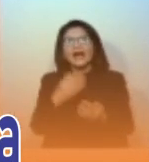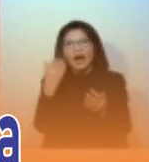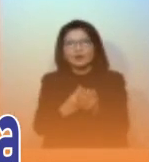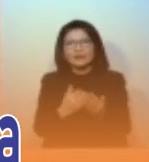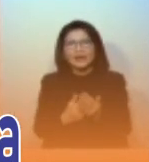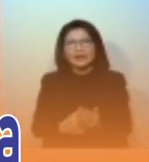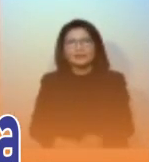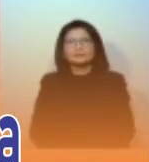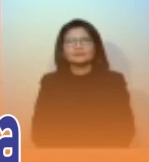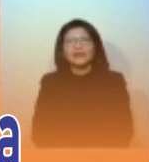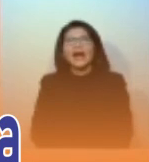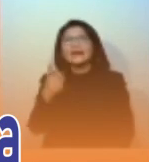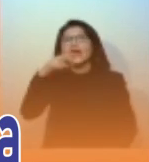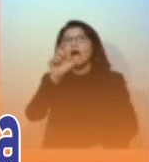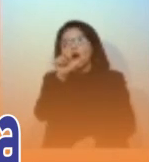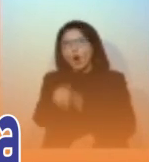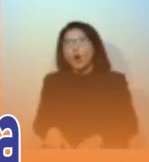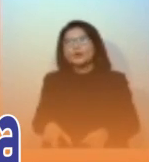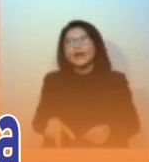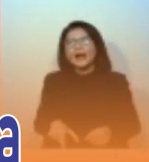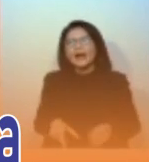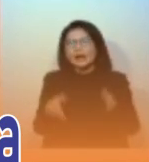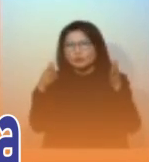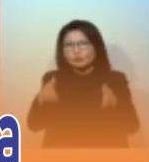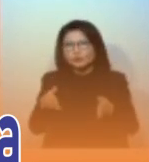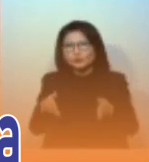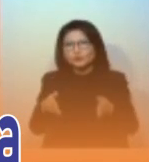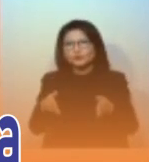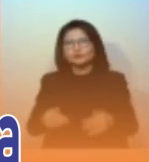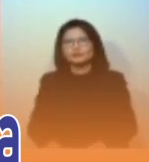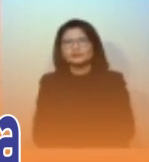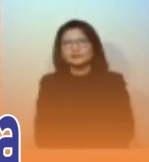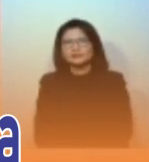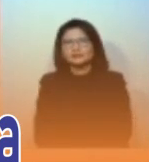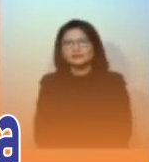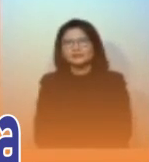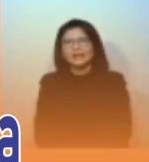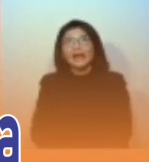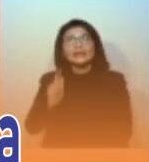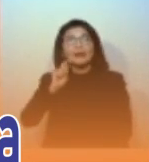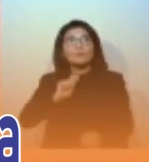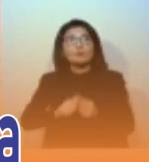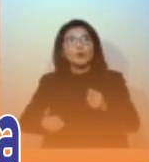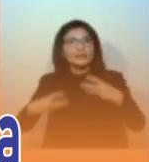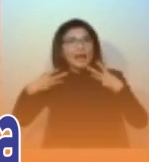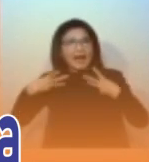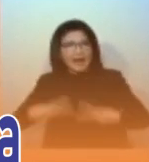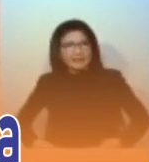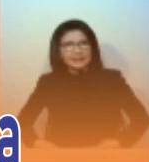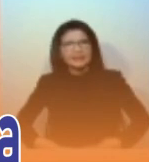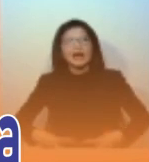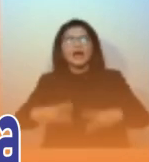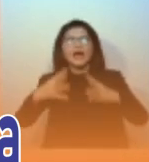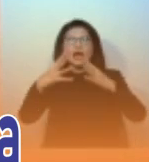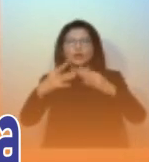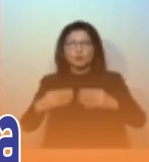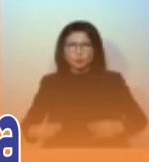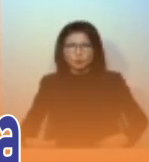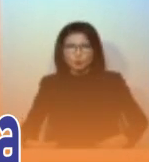di mana-mana yang membuat meritokratik nggak berjalan. Yang membuat etika luntur.